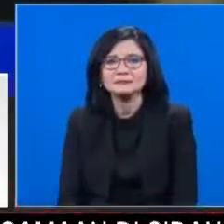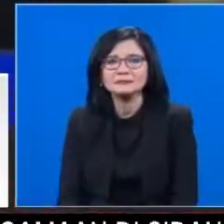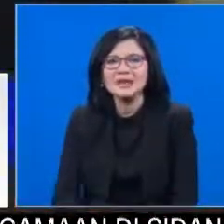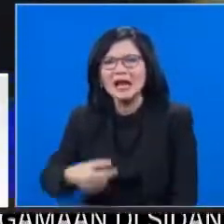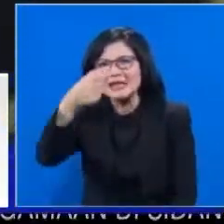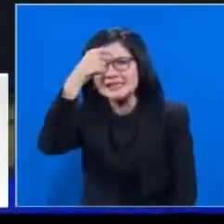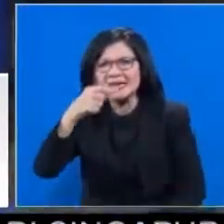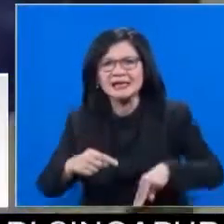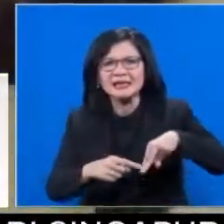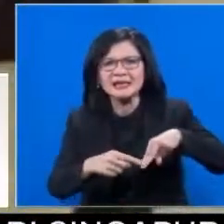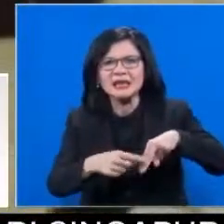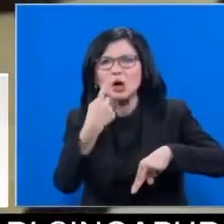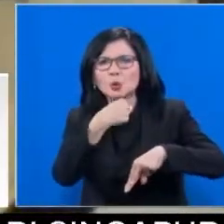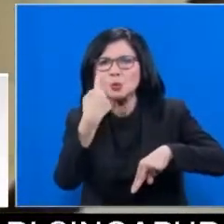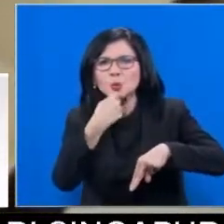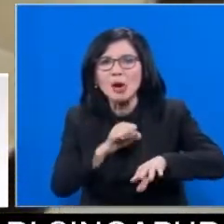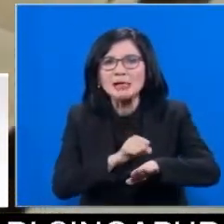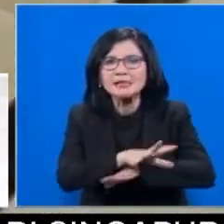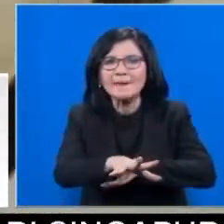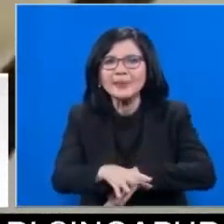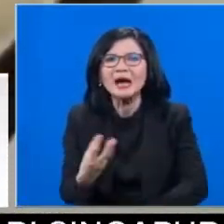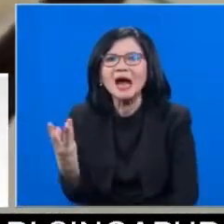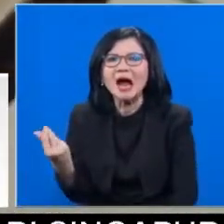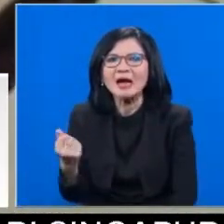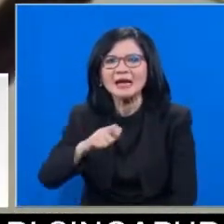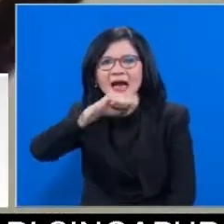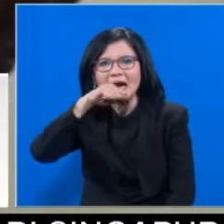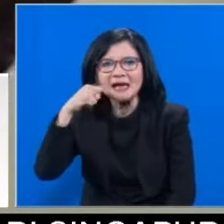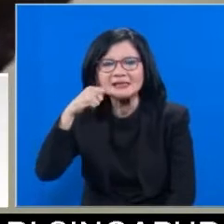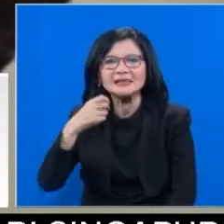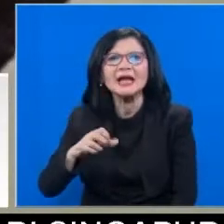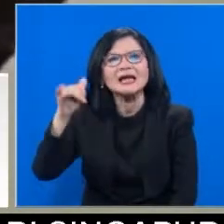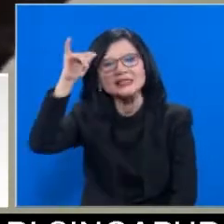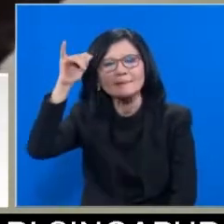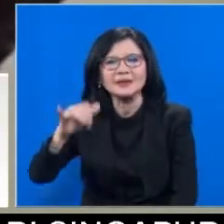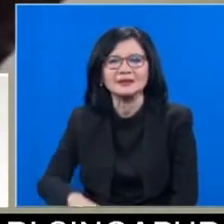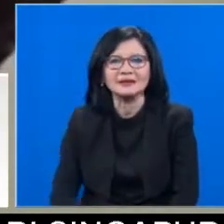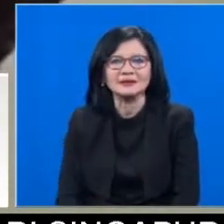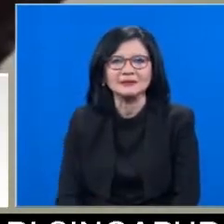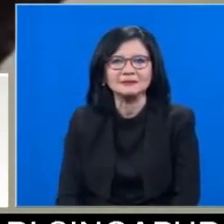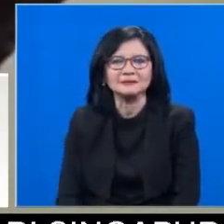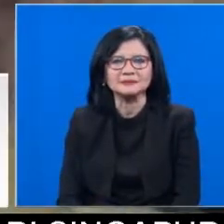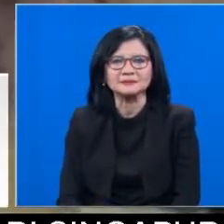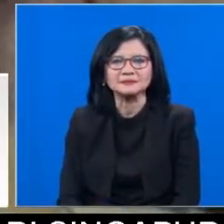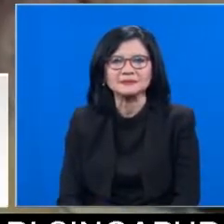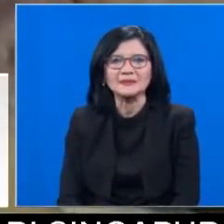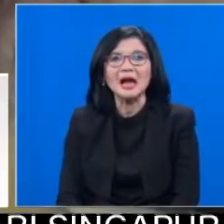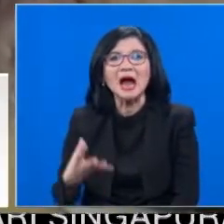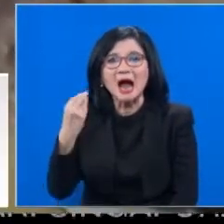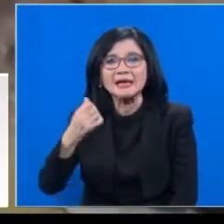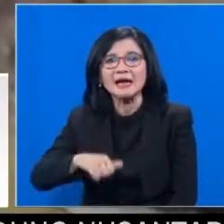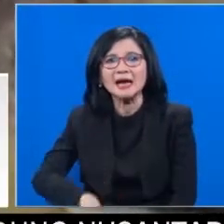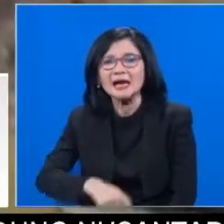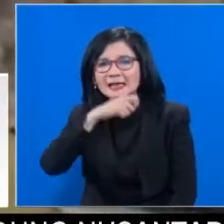dan kuku mulai berdampak terhadap harga daging sapi di pasar tradisional Singaparna, Kabupaten Tasikmalaya, Jawa Barat. Harga daging